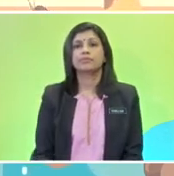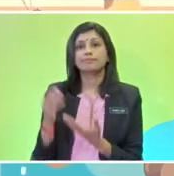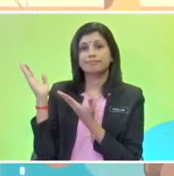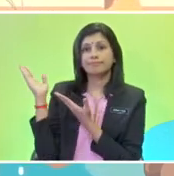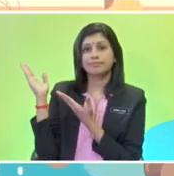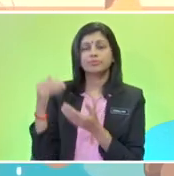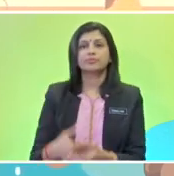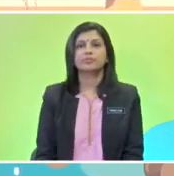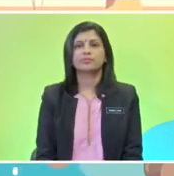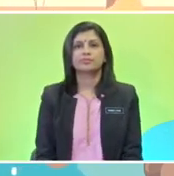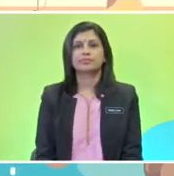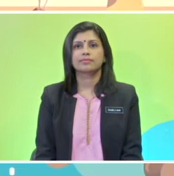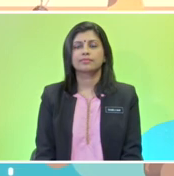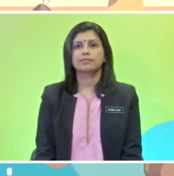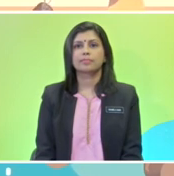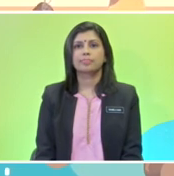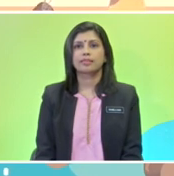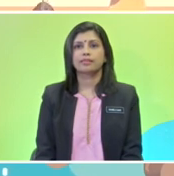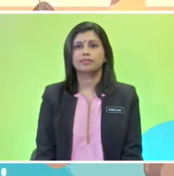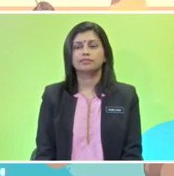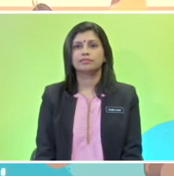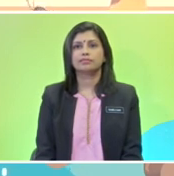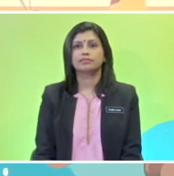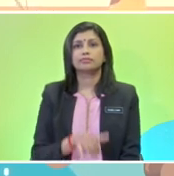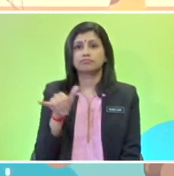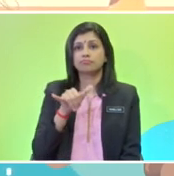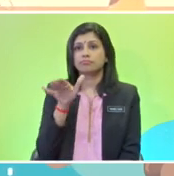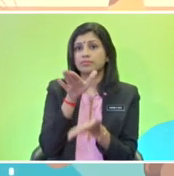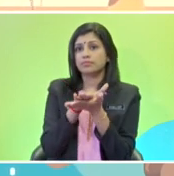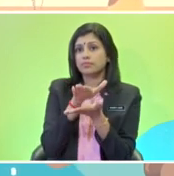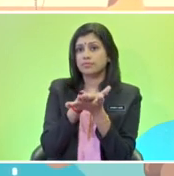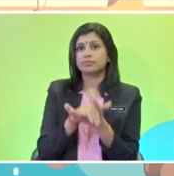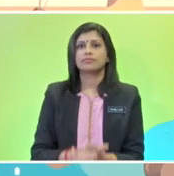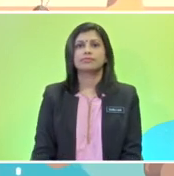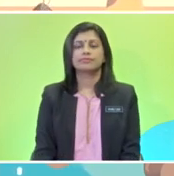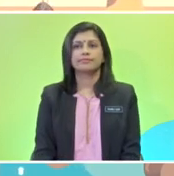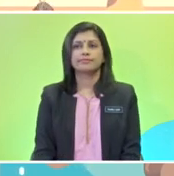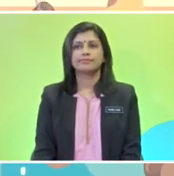Hai. Okey, seterusnya kita ada daripada sekolah yang sama, kita ada adik